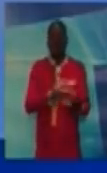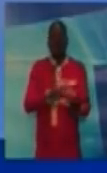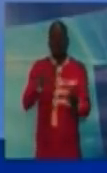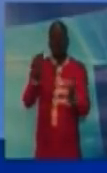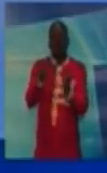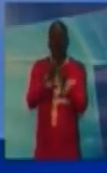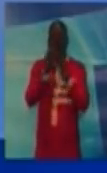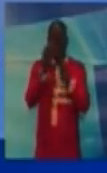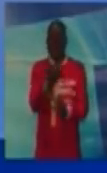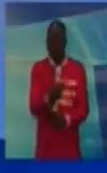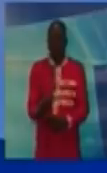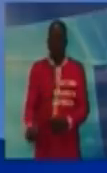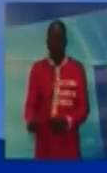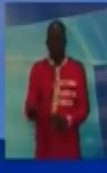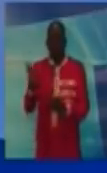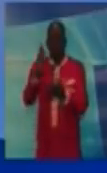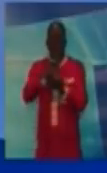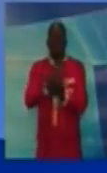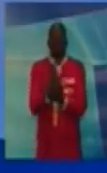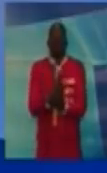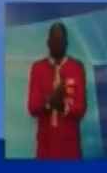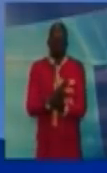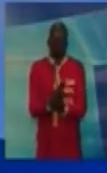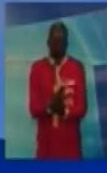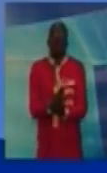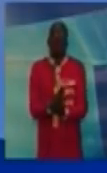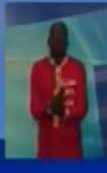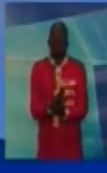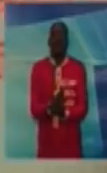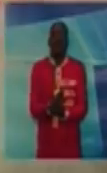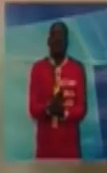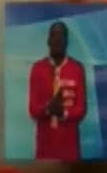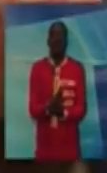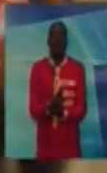couches concernées. Kwale Nebié et Ini Janine Kambiri.